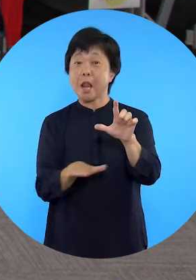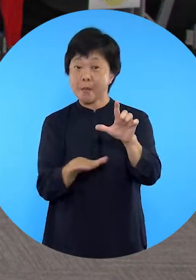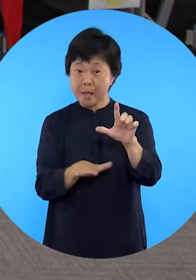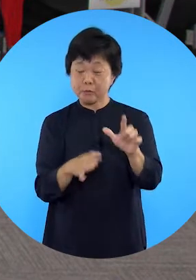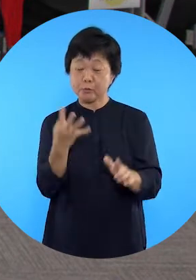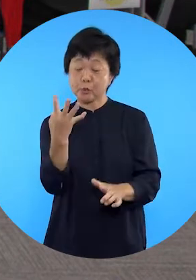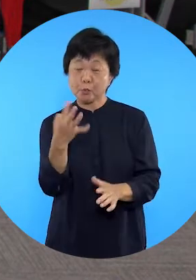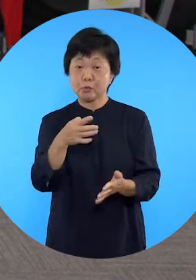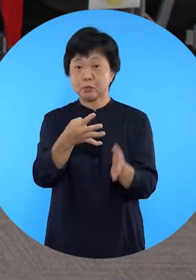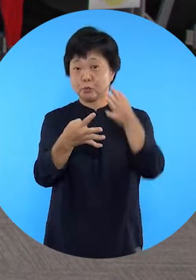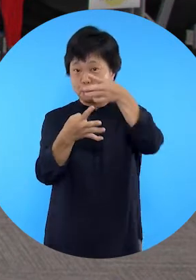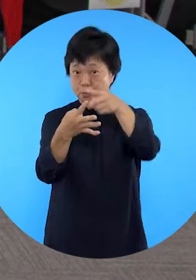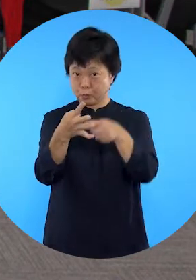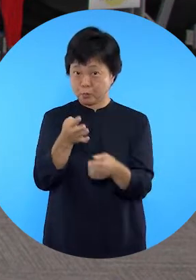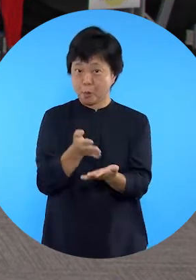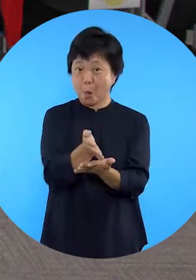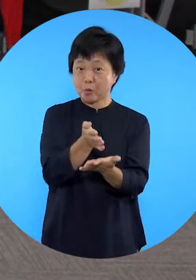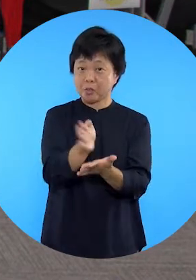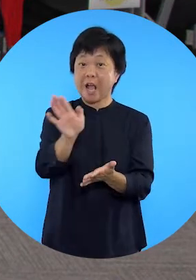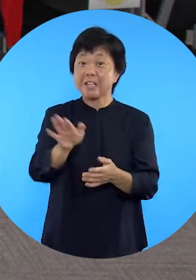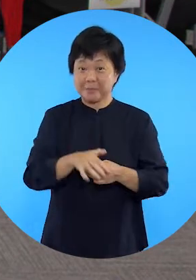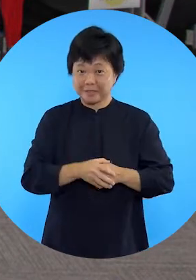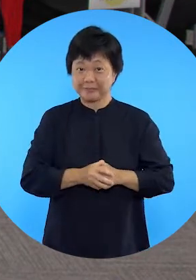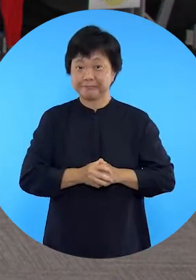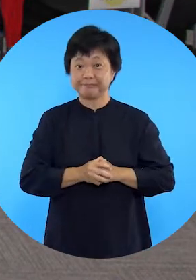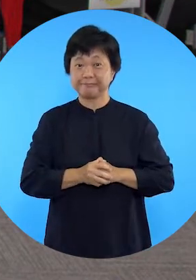わせて4つのコースがあります。